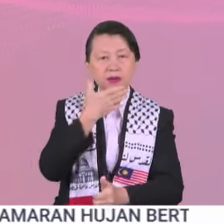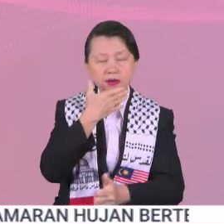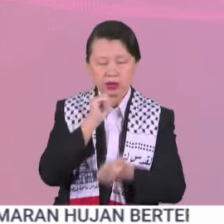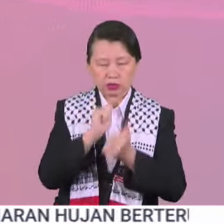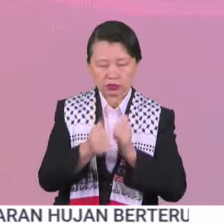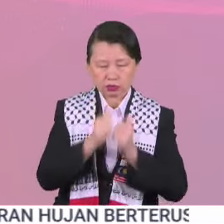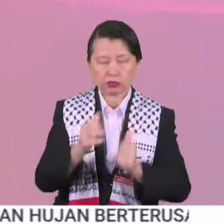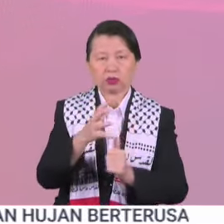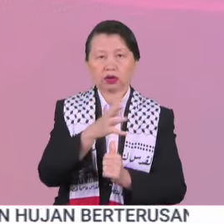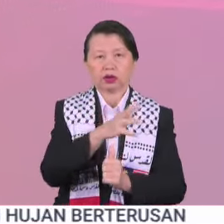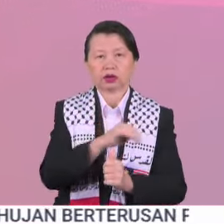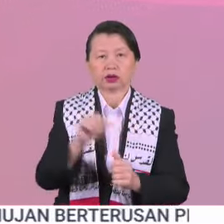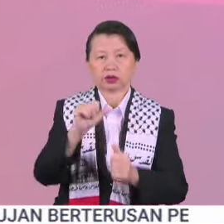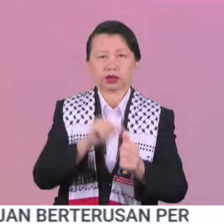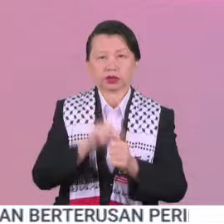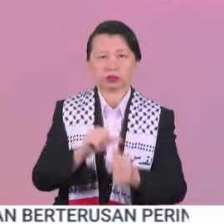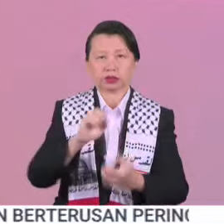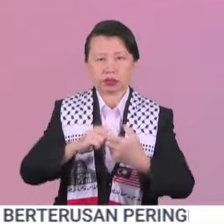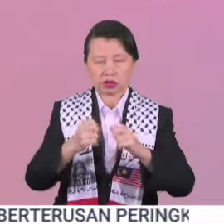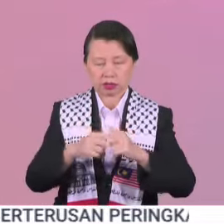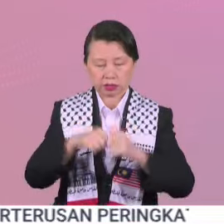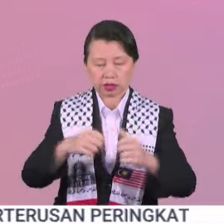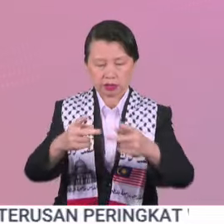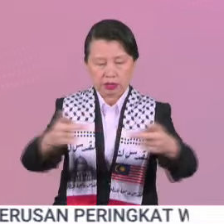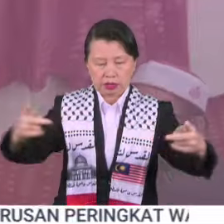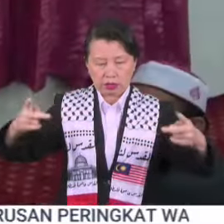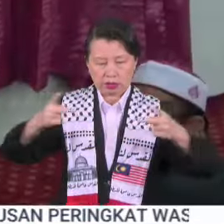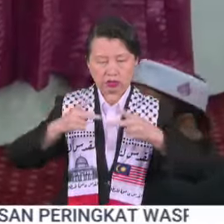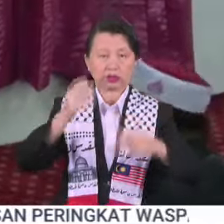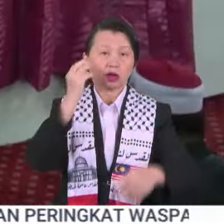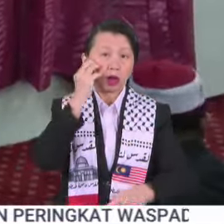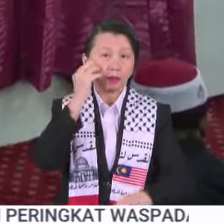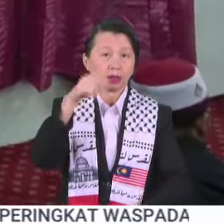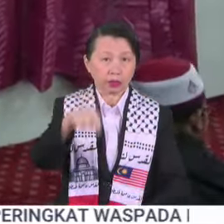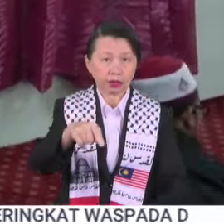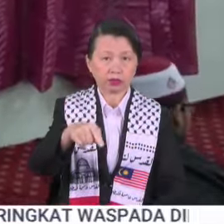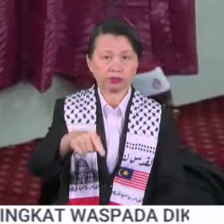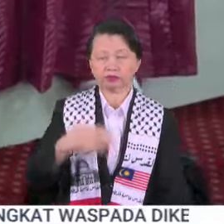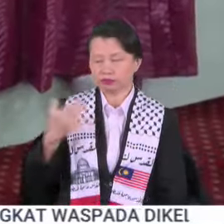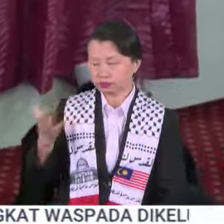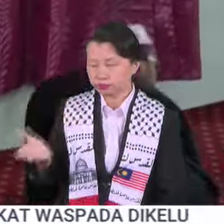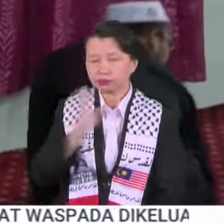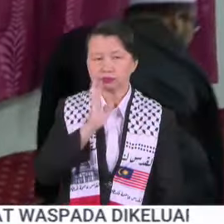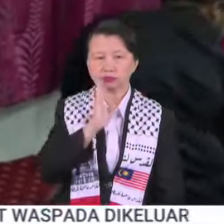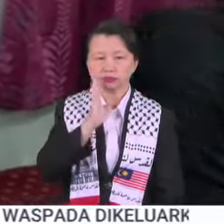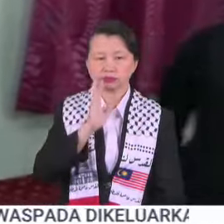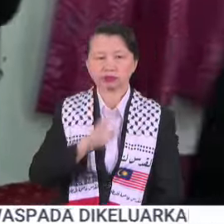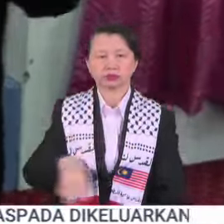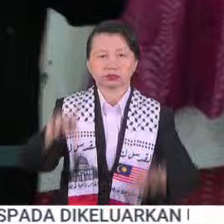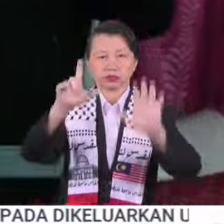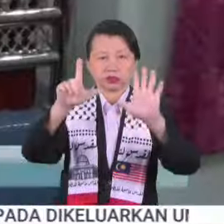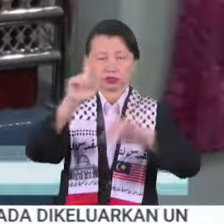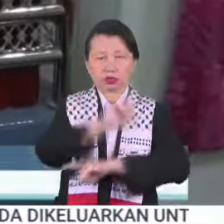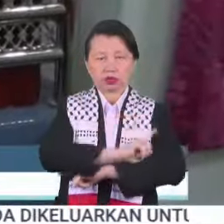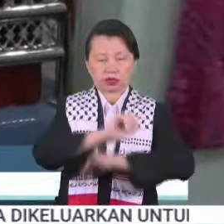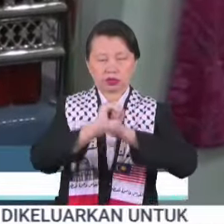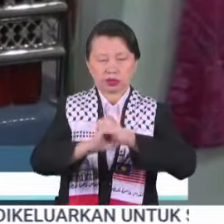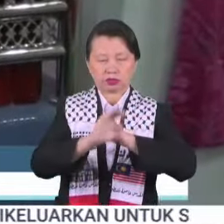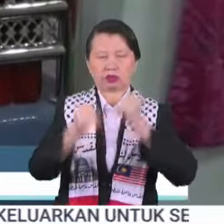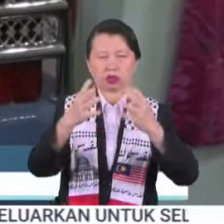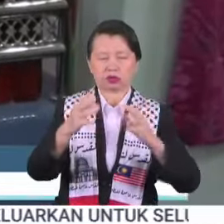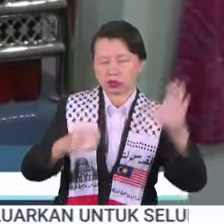sukan serta setiap isu dalam kawasan berkenaan menurut beliau sepanjang Har berkempen banyak